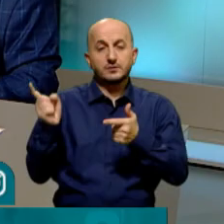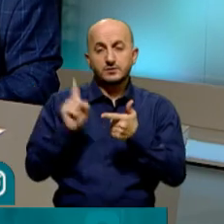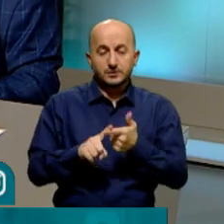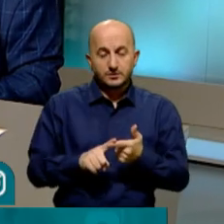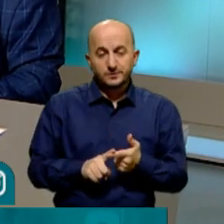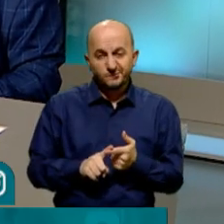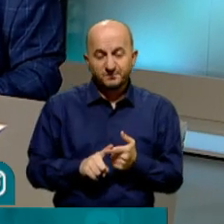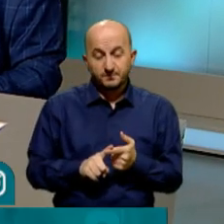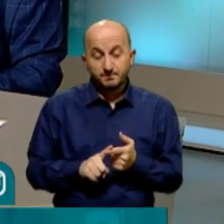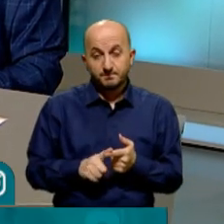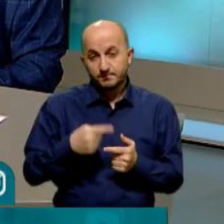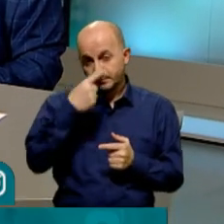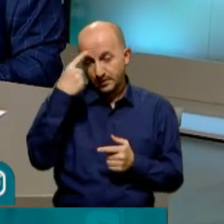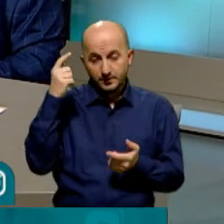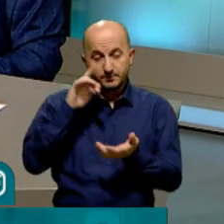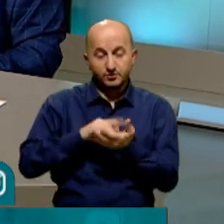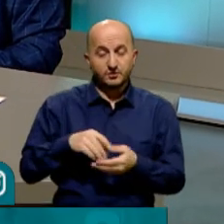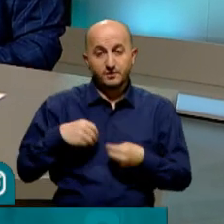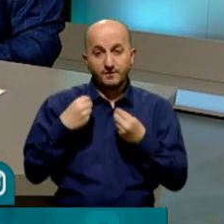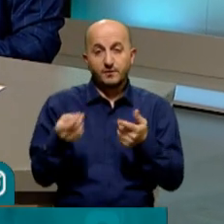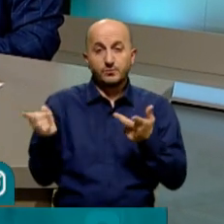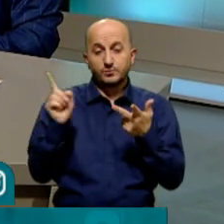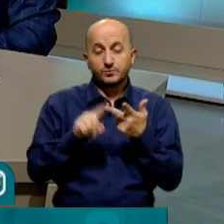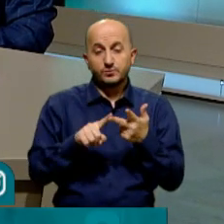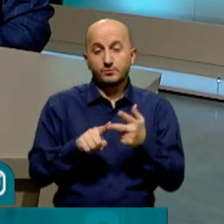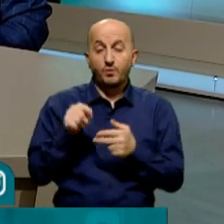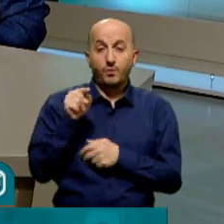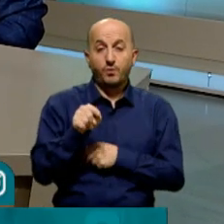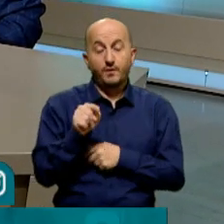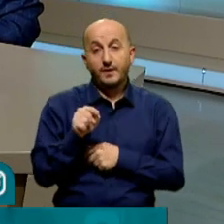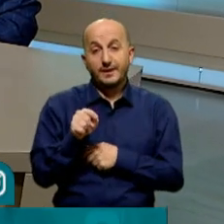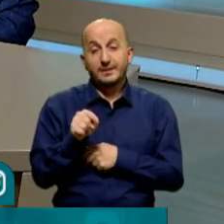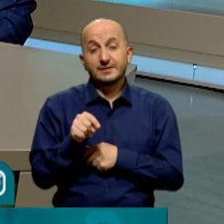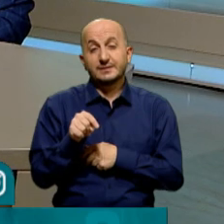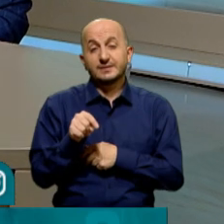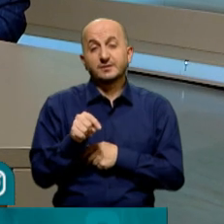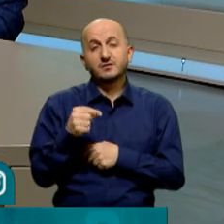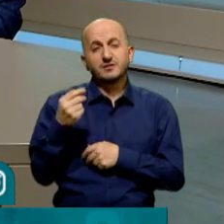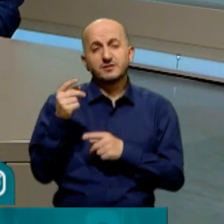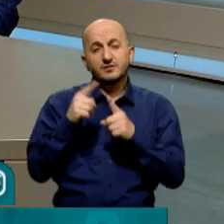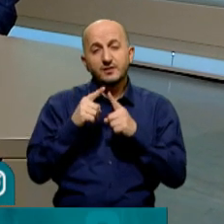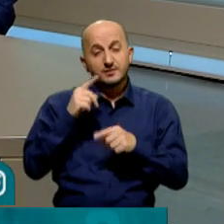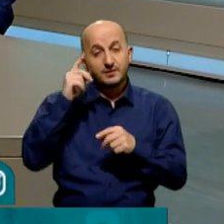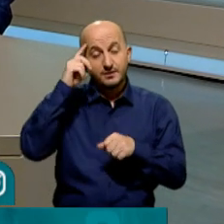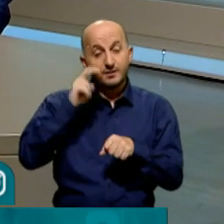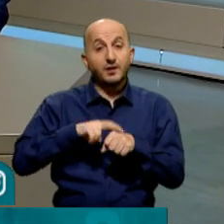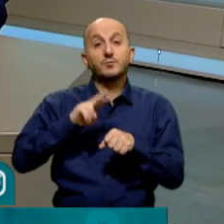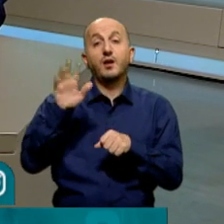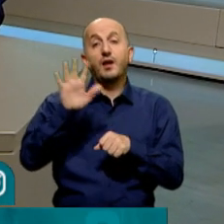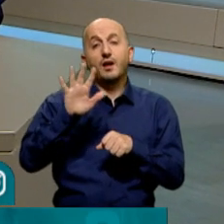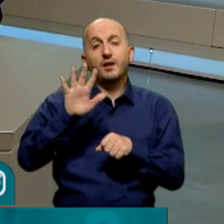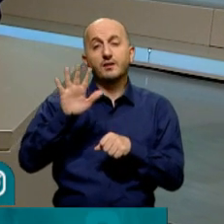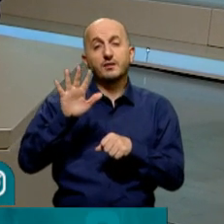İkincisi belli bir ceza veriliyor. Üçüncüsü de oraya şu anda adedini hatırlayamıyorum. 50